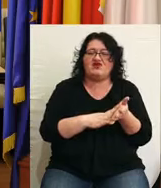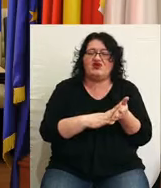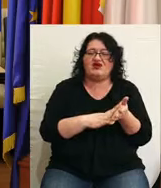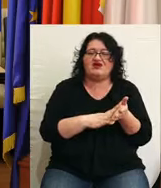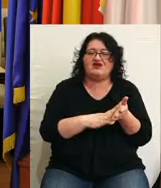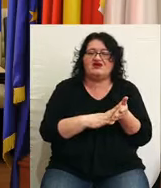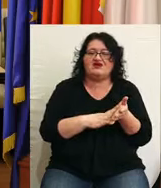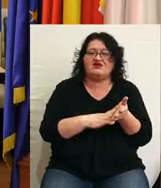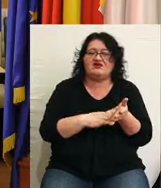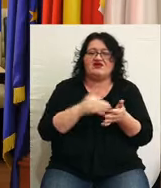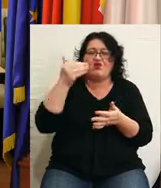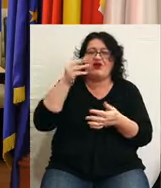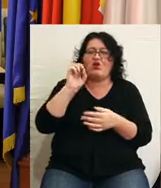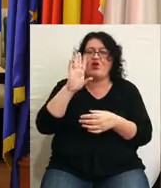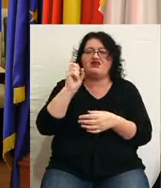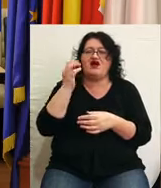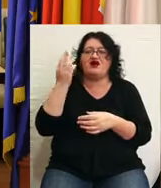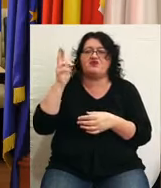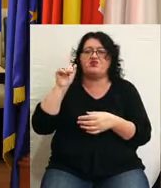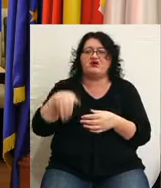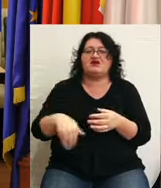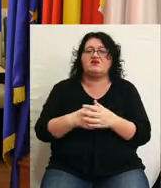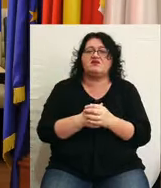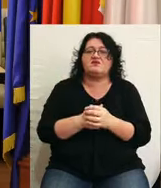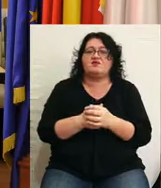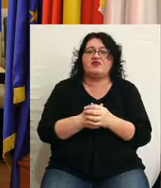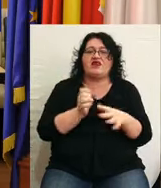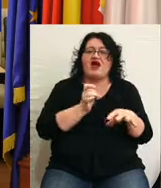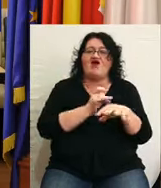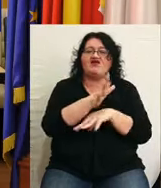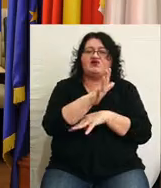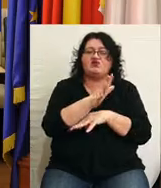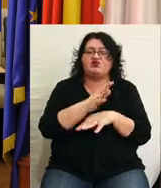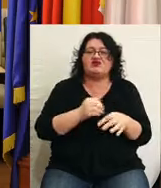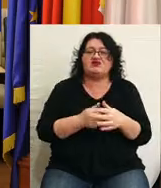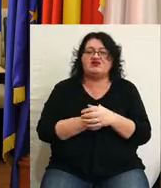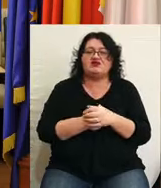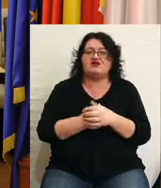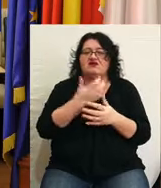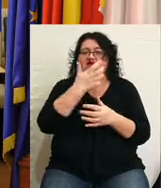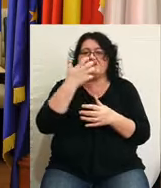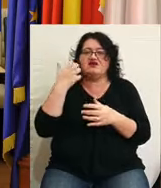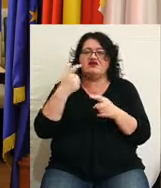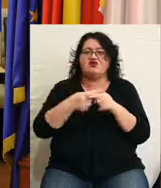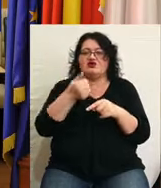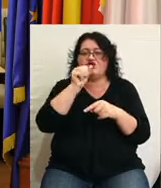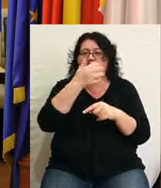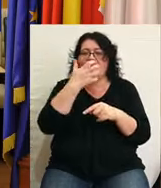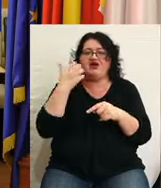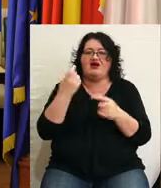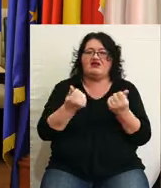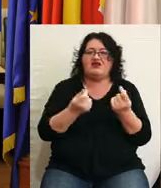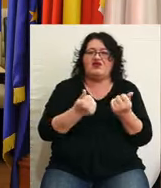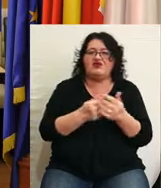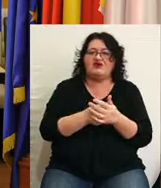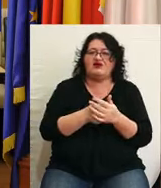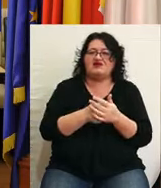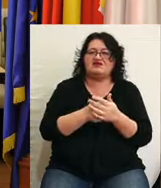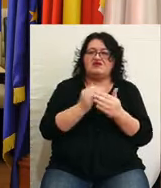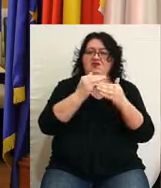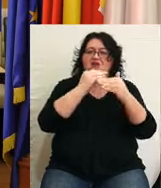că compania Colterm a vândut căldura și apa caldă la un preț mult